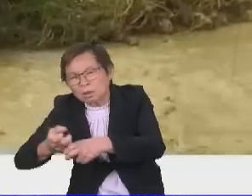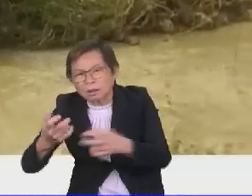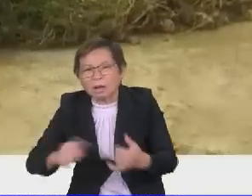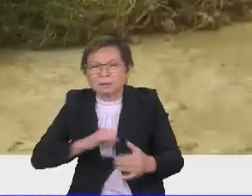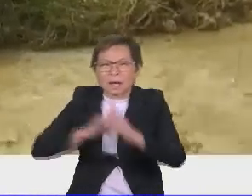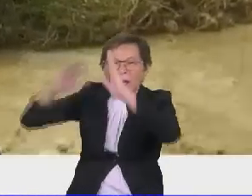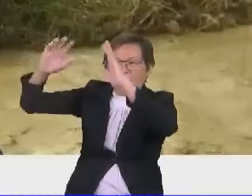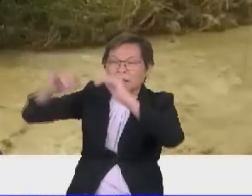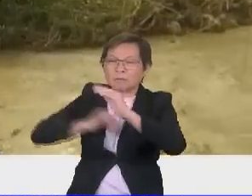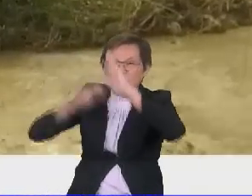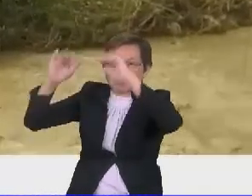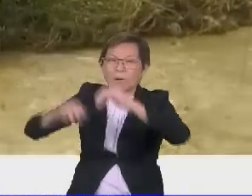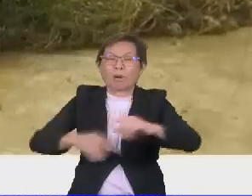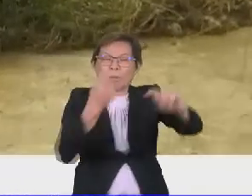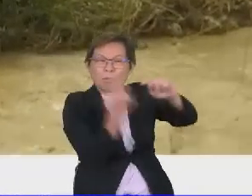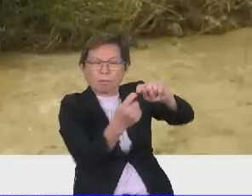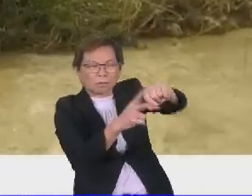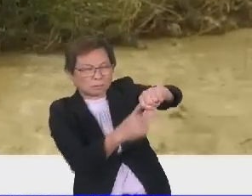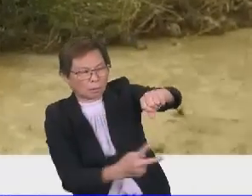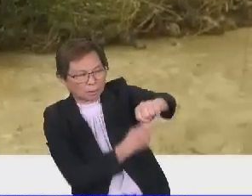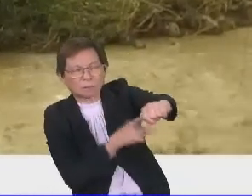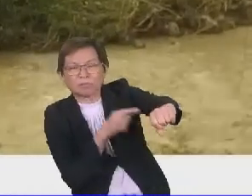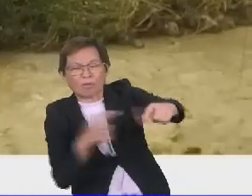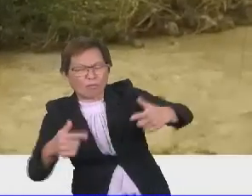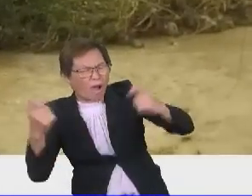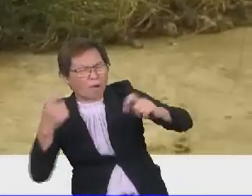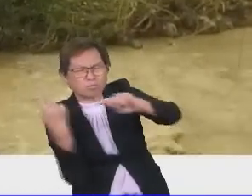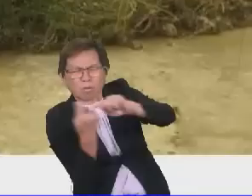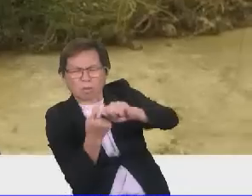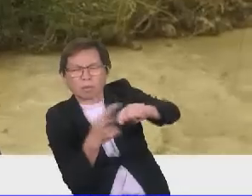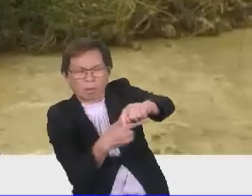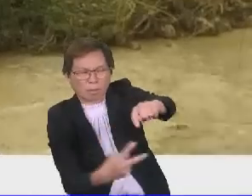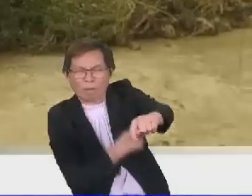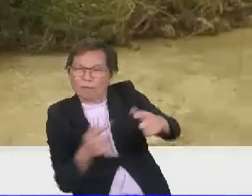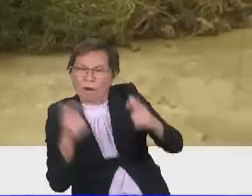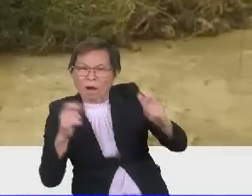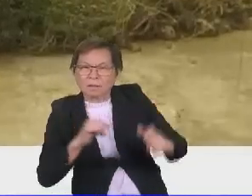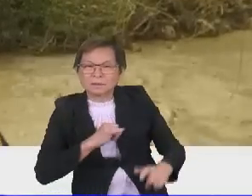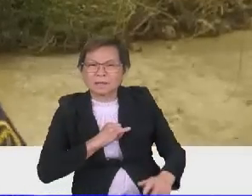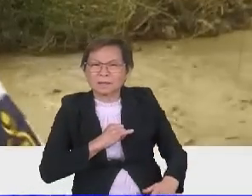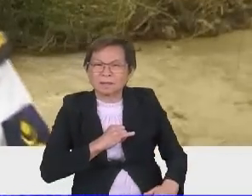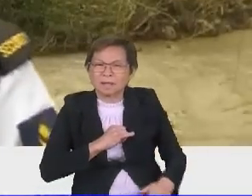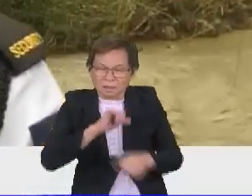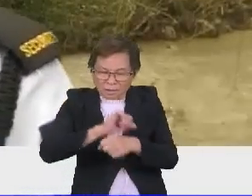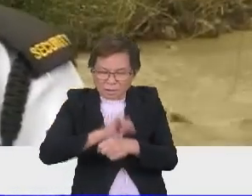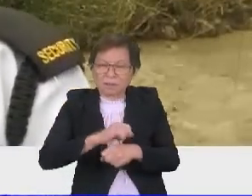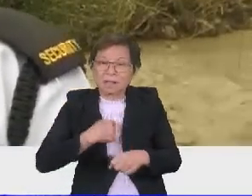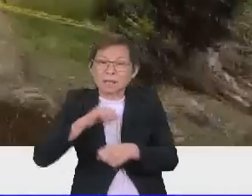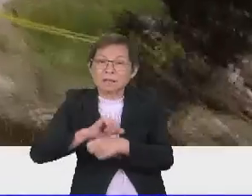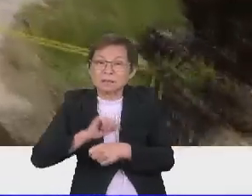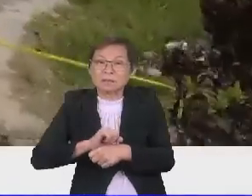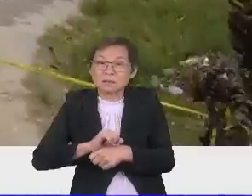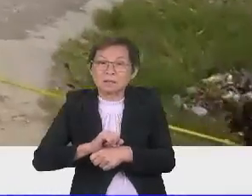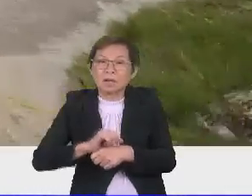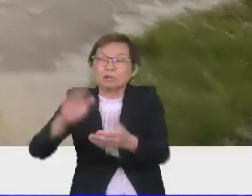dapat membela sebuah jembatan yang secepat secepat mungkinlah habis saya bekerja di